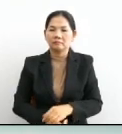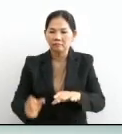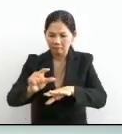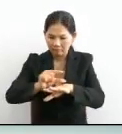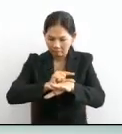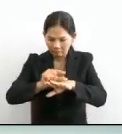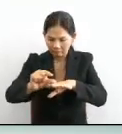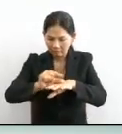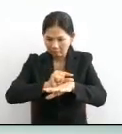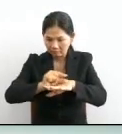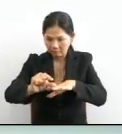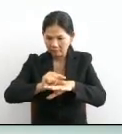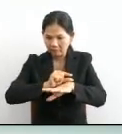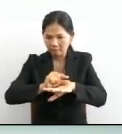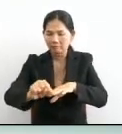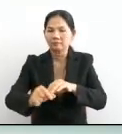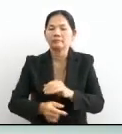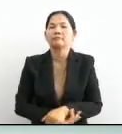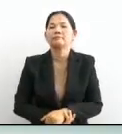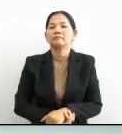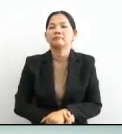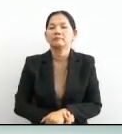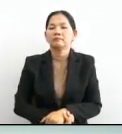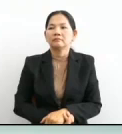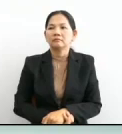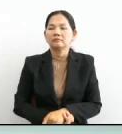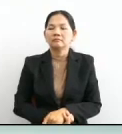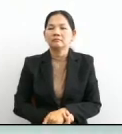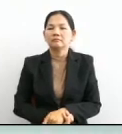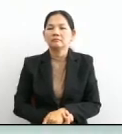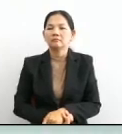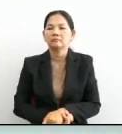đám bay cái này